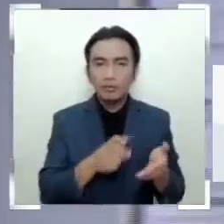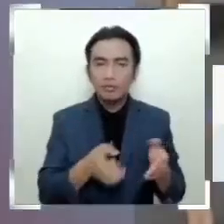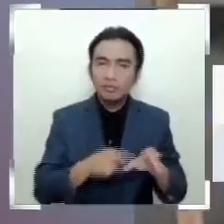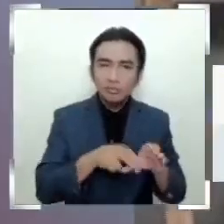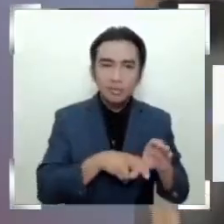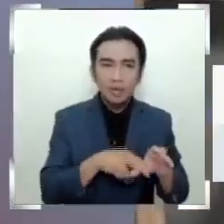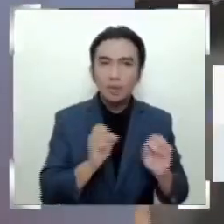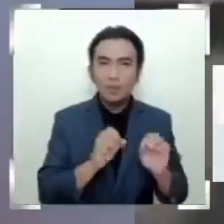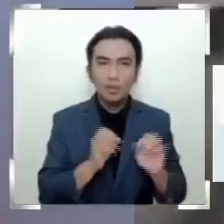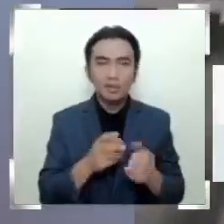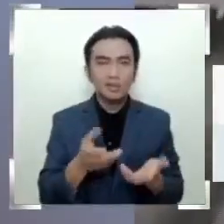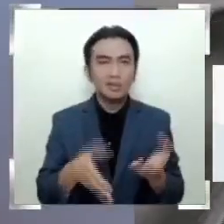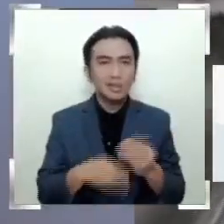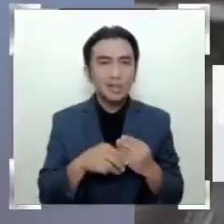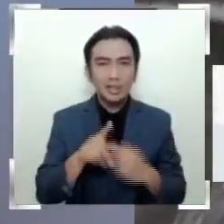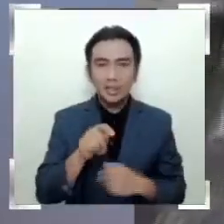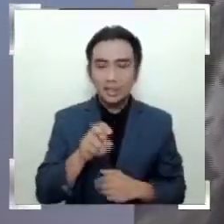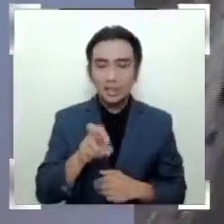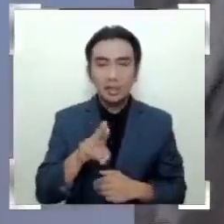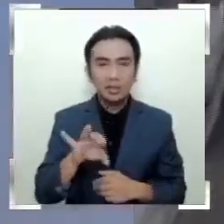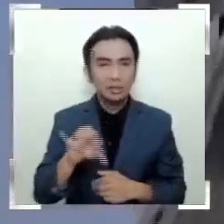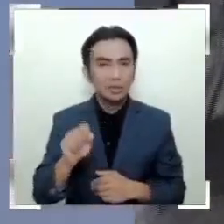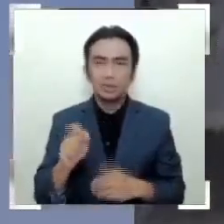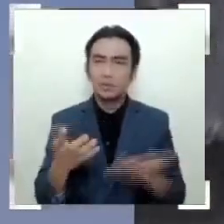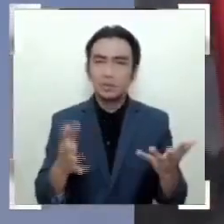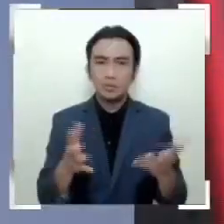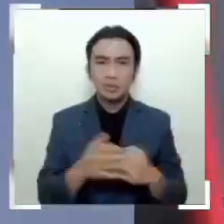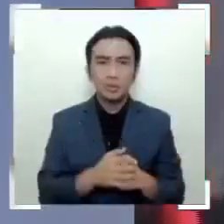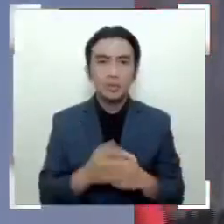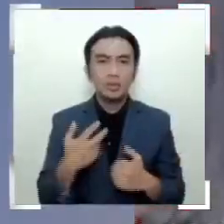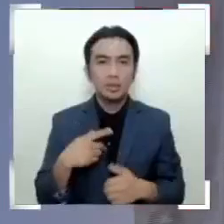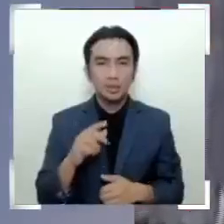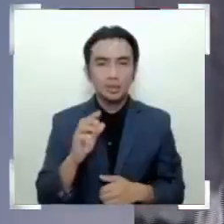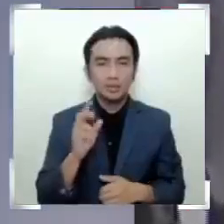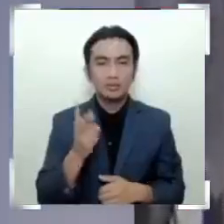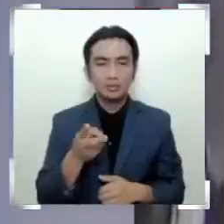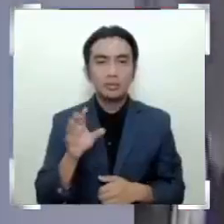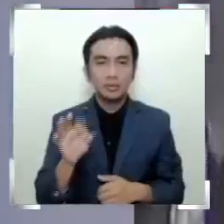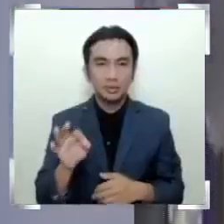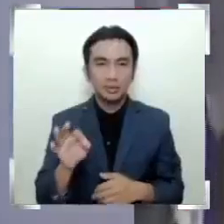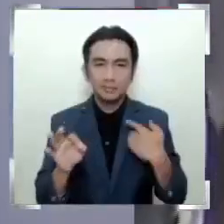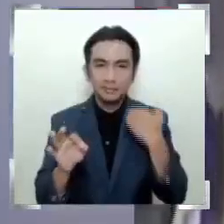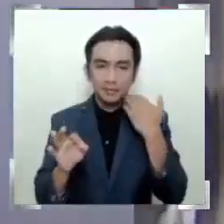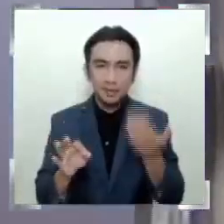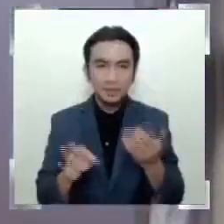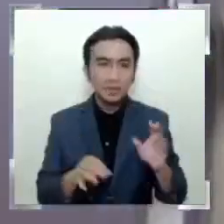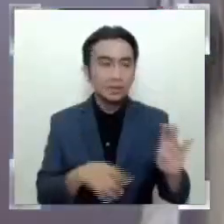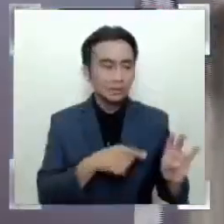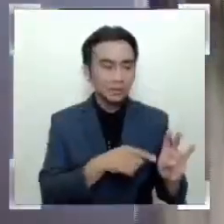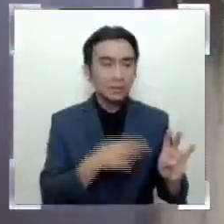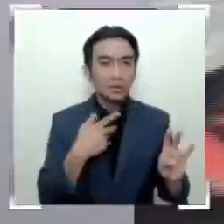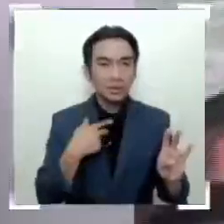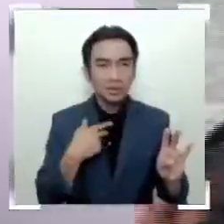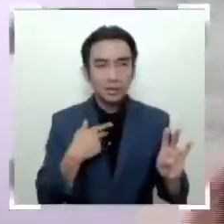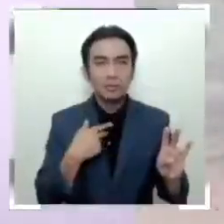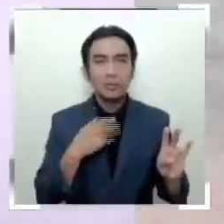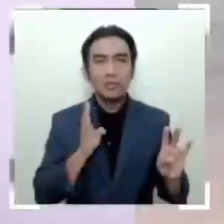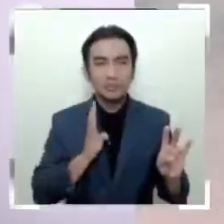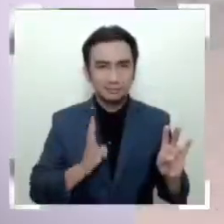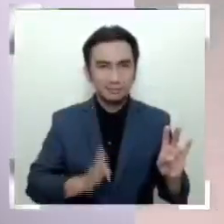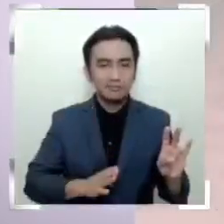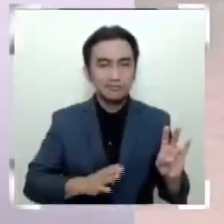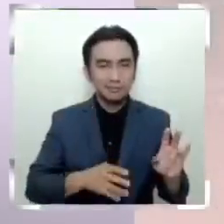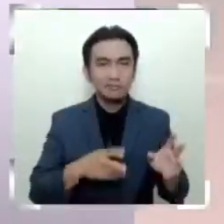terorismo. 29 ang patay sa datos ng Coast Guard. 7 sa 18 katawan sa barko ang nailabas na. Pahirapan